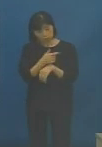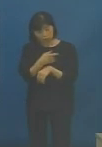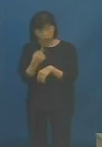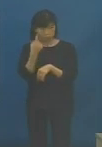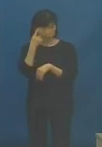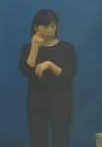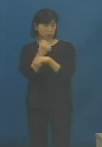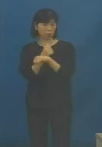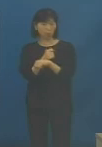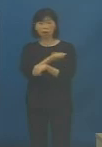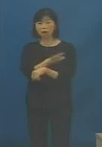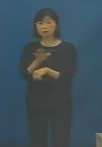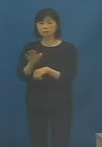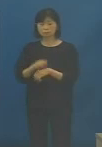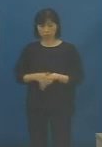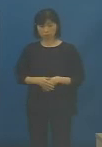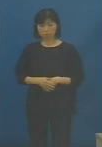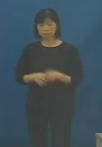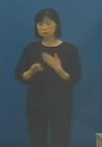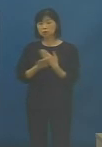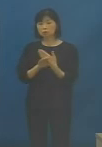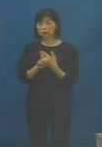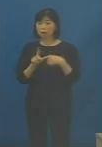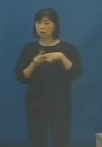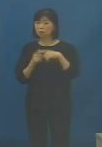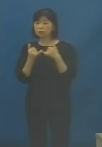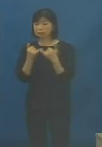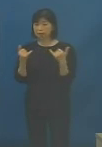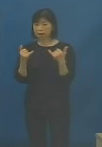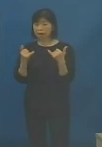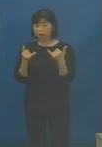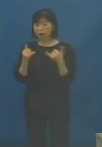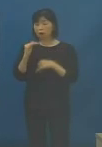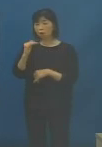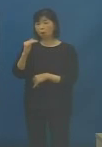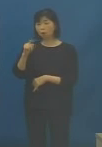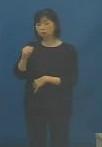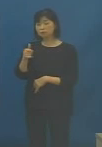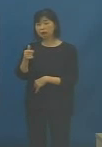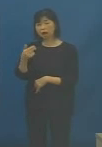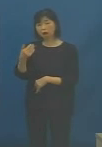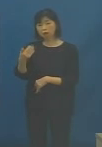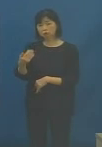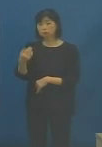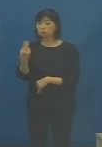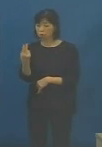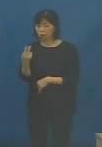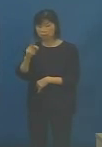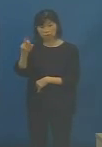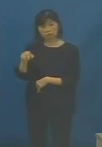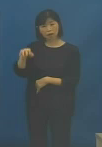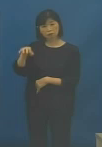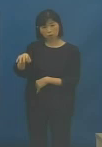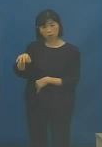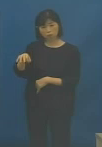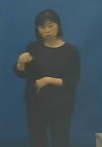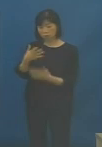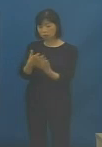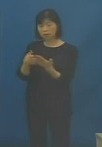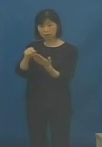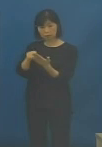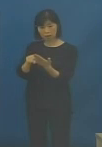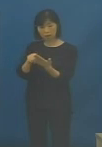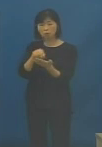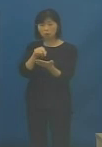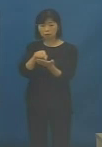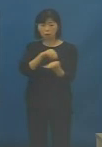あ、こういう例えば陽性者コンタクトセンターと我々言ってるようなところに届け出た人は、お医者さんの方である程度関